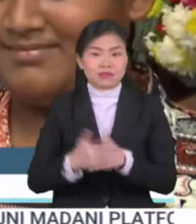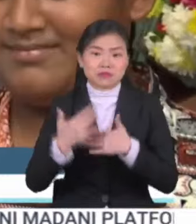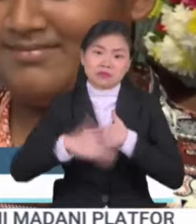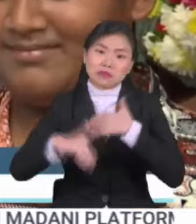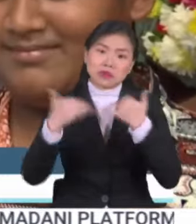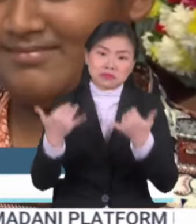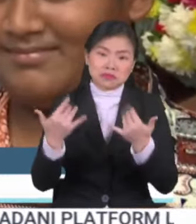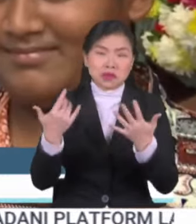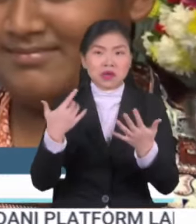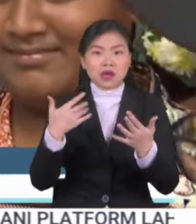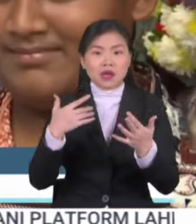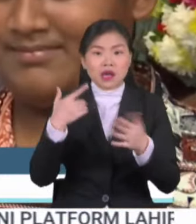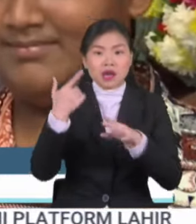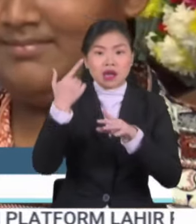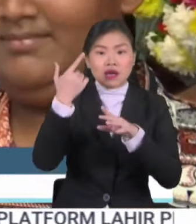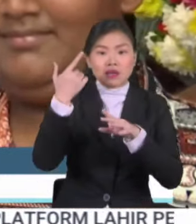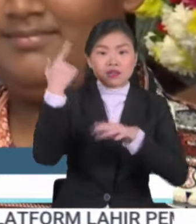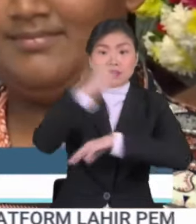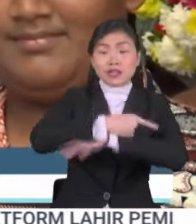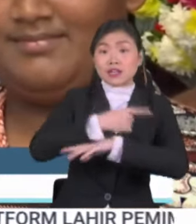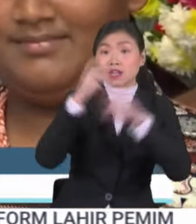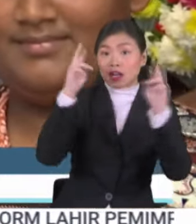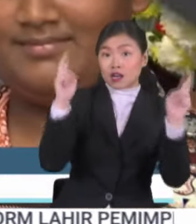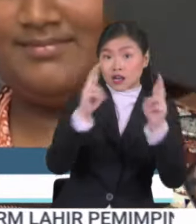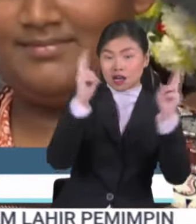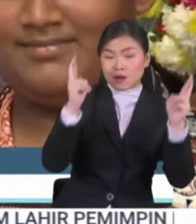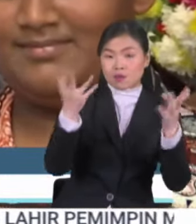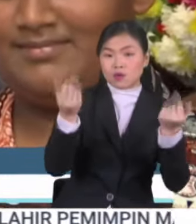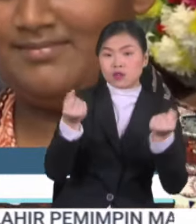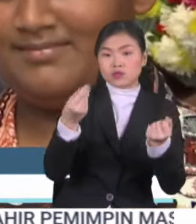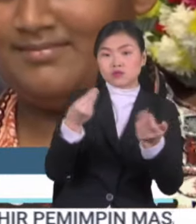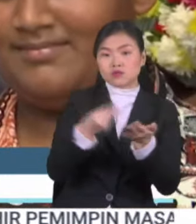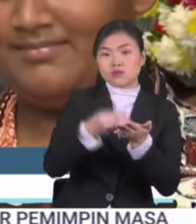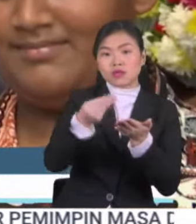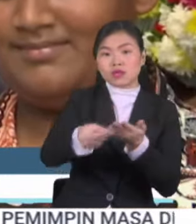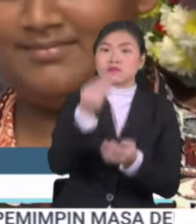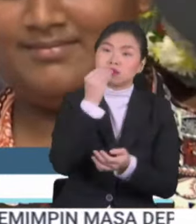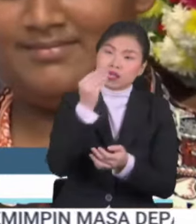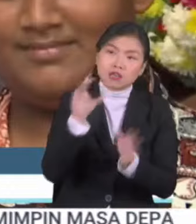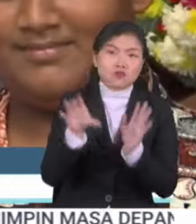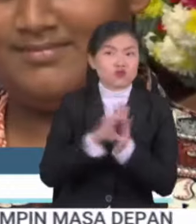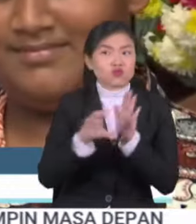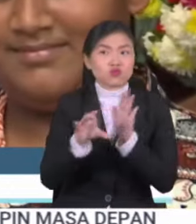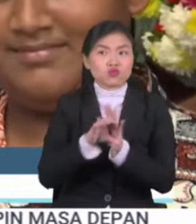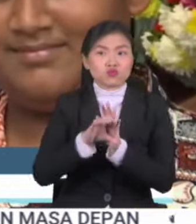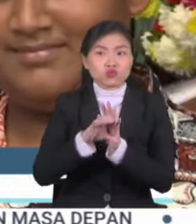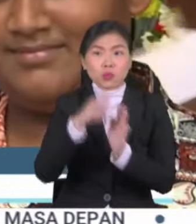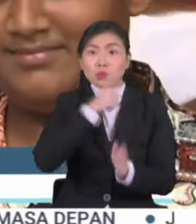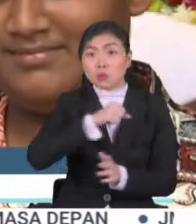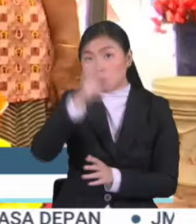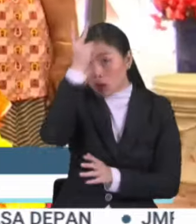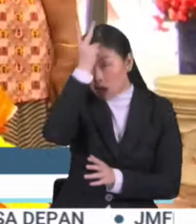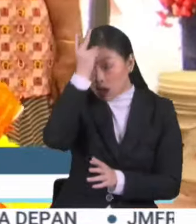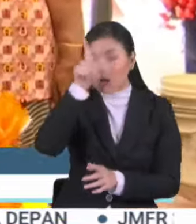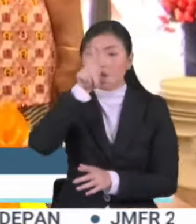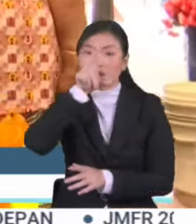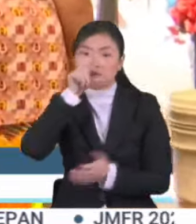ni macam hari Rabu tu nak beli untuk barang makanan lah. Macam mutton, chicken, benda tu